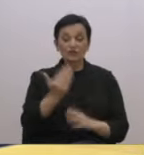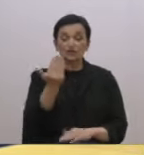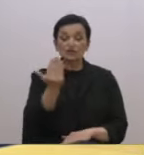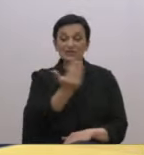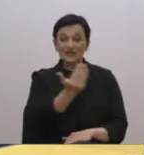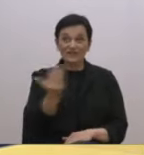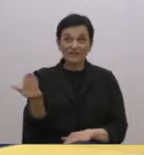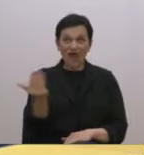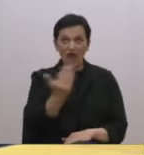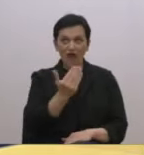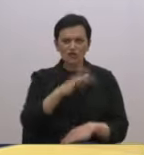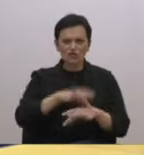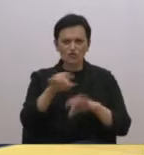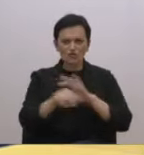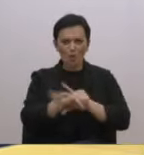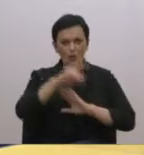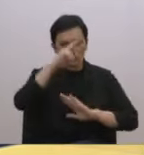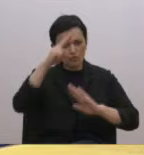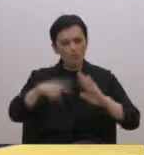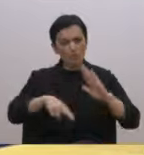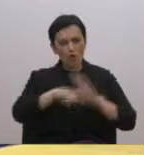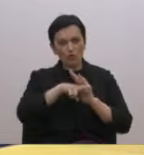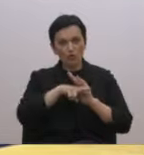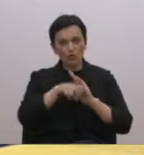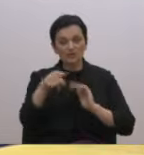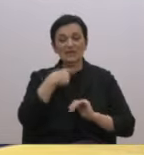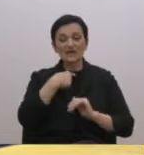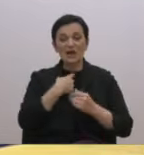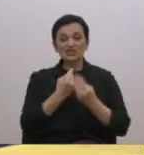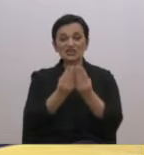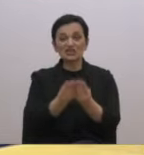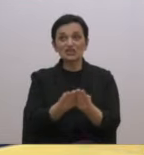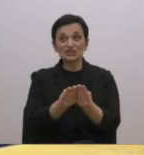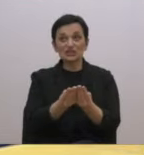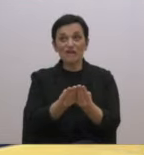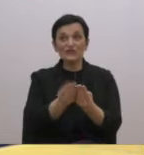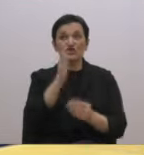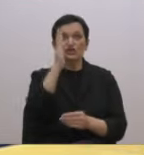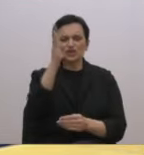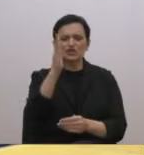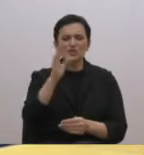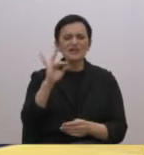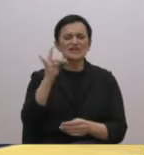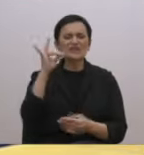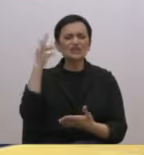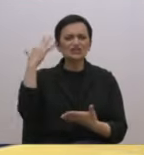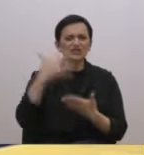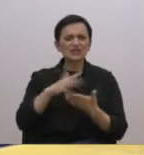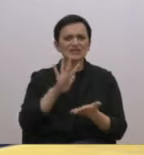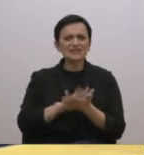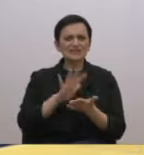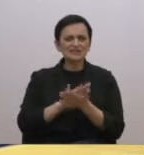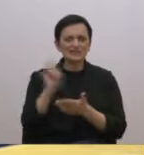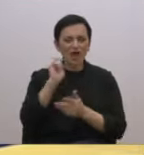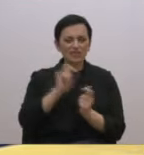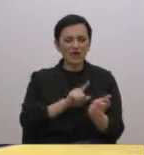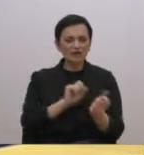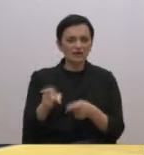რომლებიც მონურ მორჩილებაში იძლევით ხმას, იქნებით ისტორიის სანაგვეზე. ეს უნდა